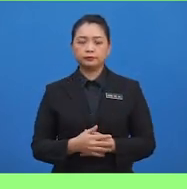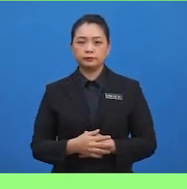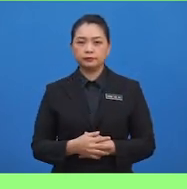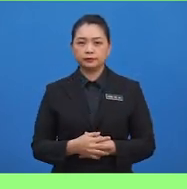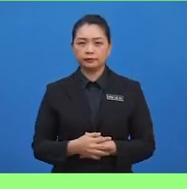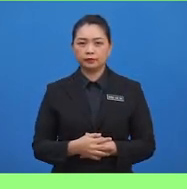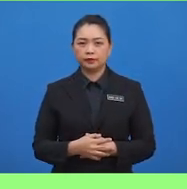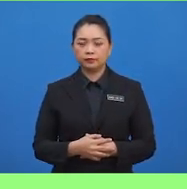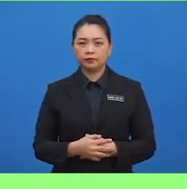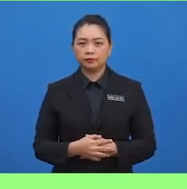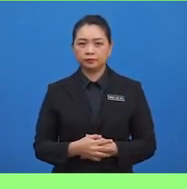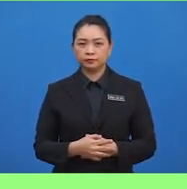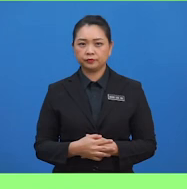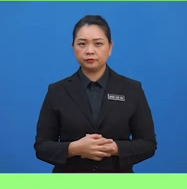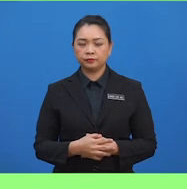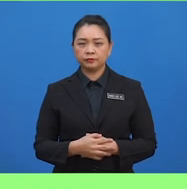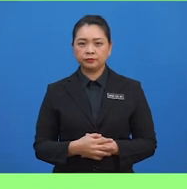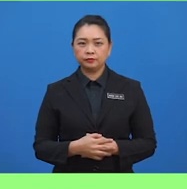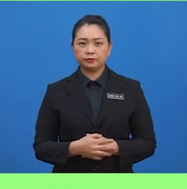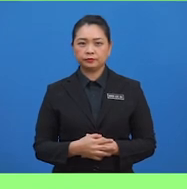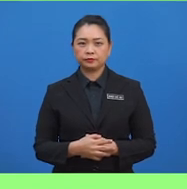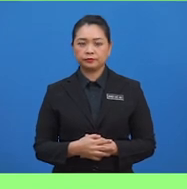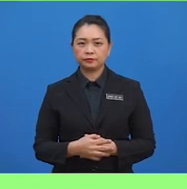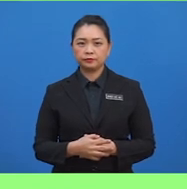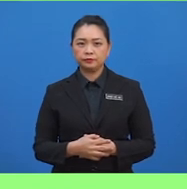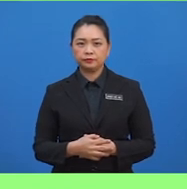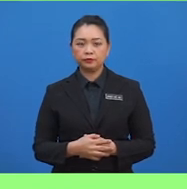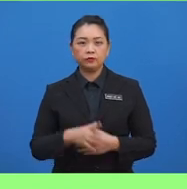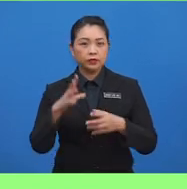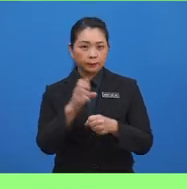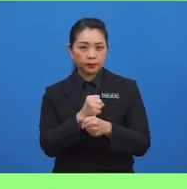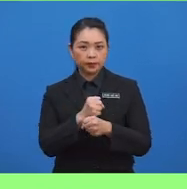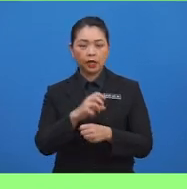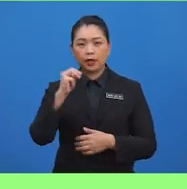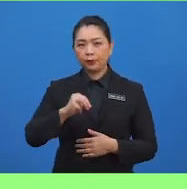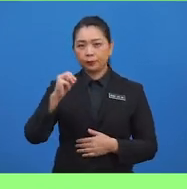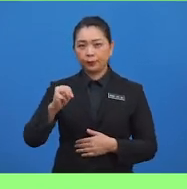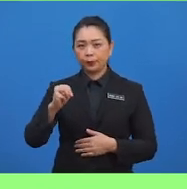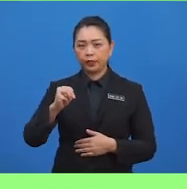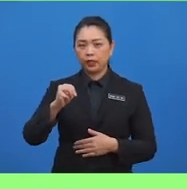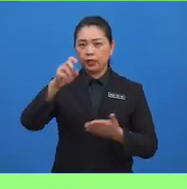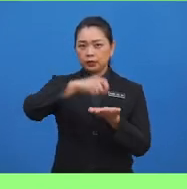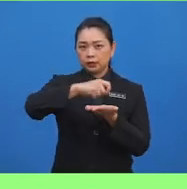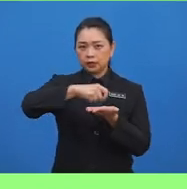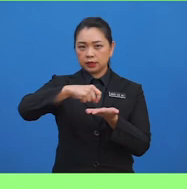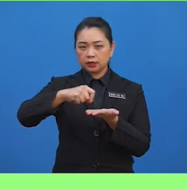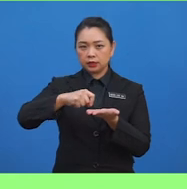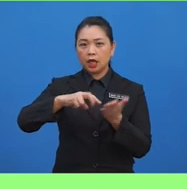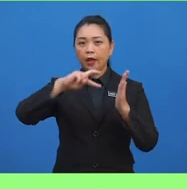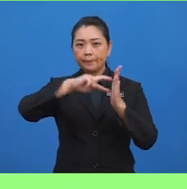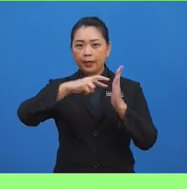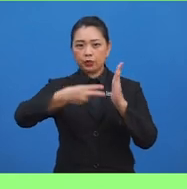di Indonesia Hai Dapatkah murid-murid menyadarkan